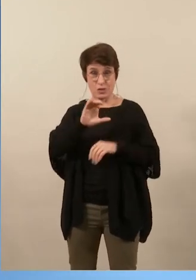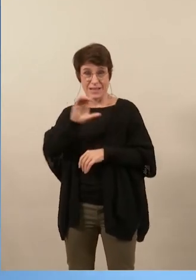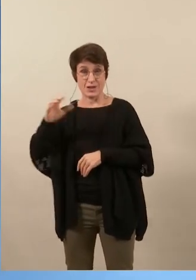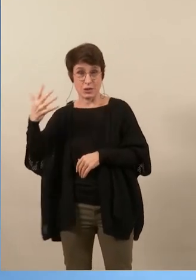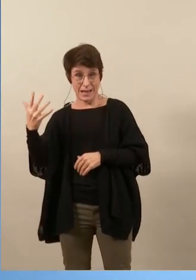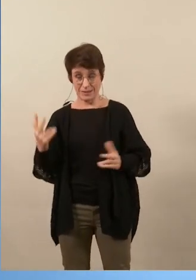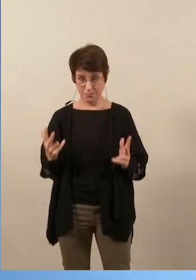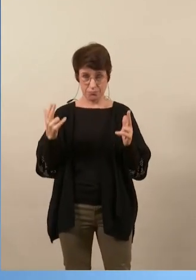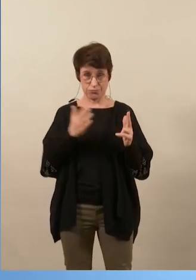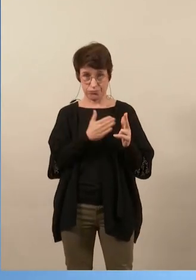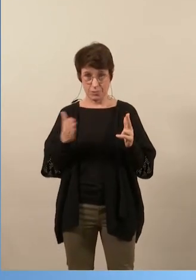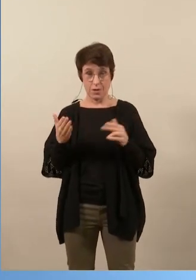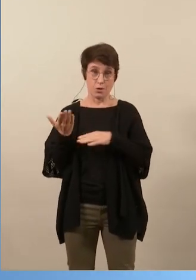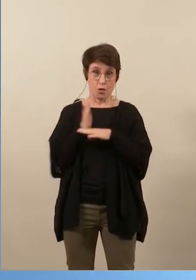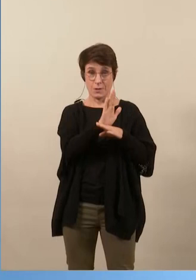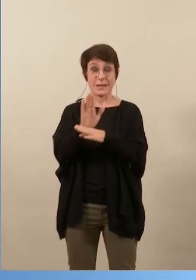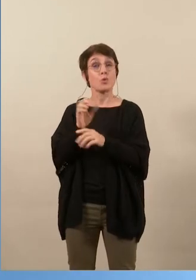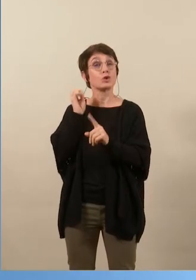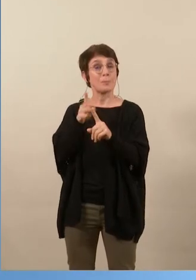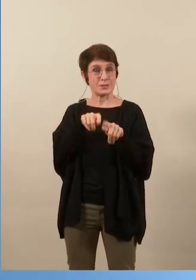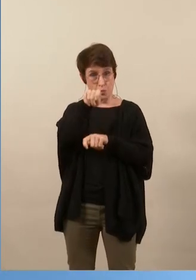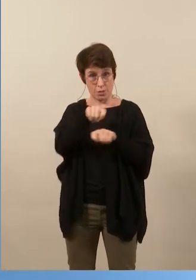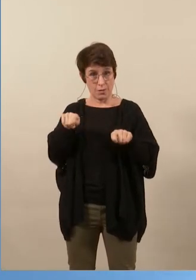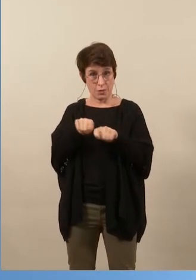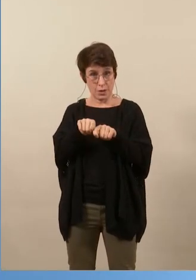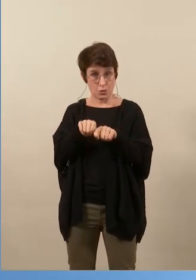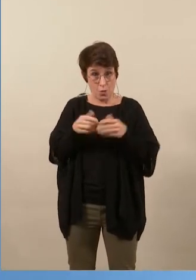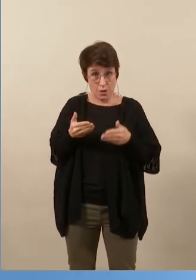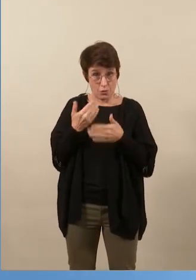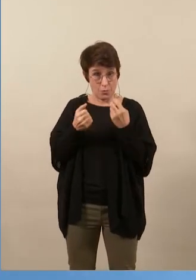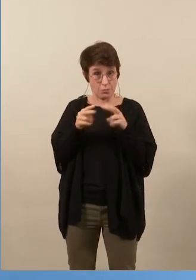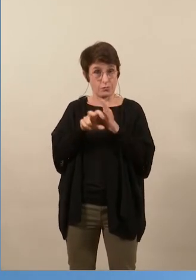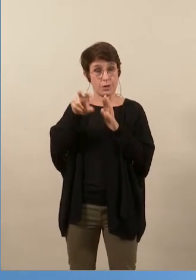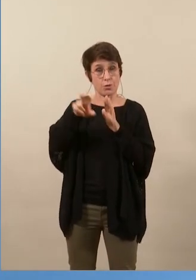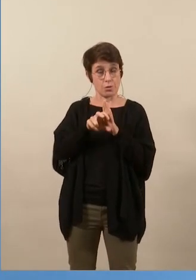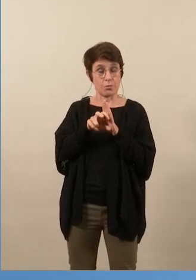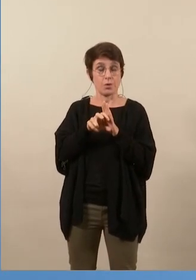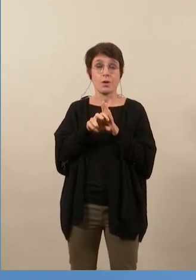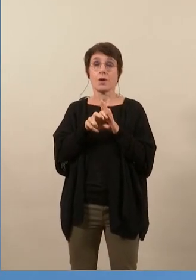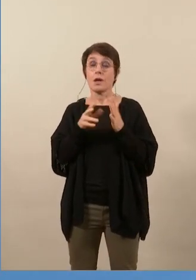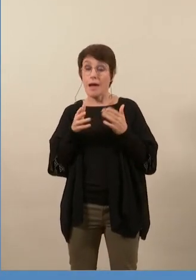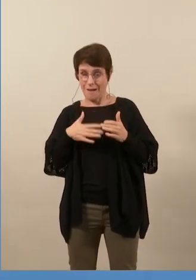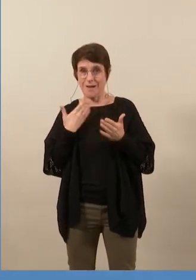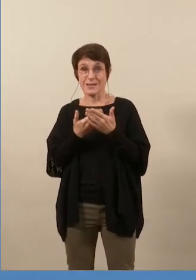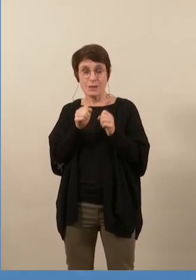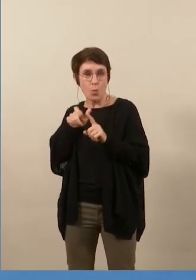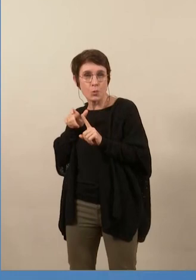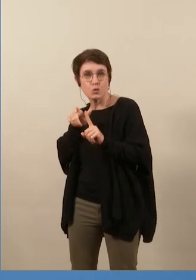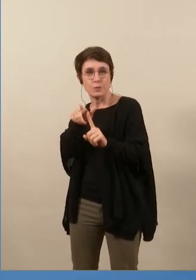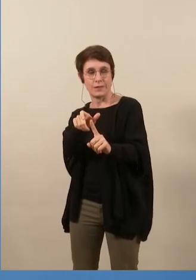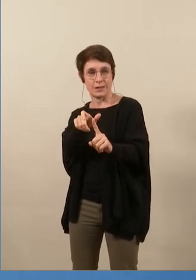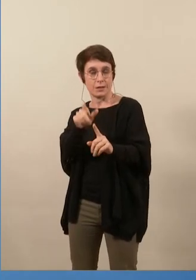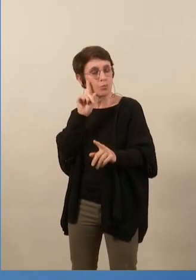présente un peu les les chantiers d'émission évaluation actuellement à la ville de Grenoble et qui permettent aussi de se suivre un petit peu parce que pour nous c'est quelque chose qui est